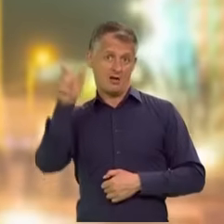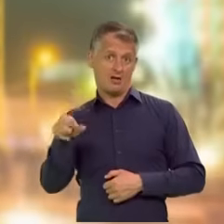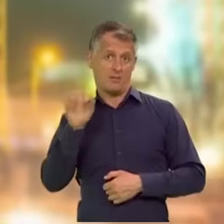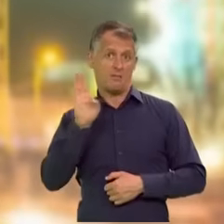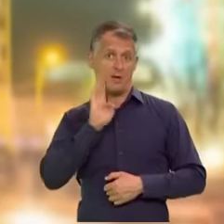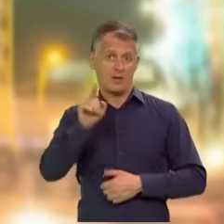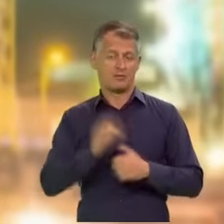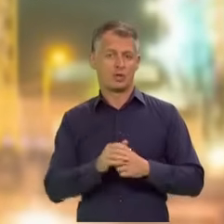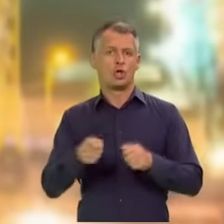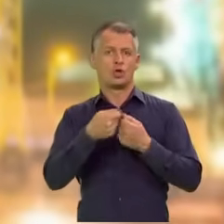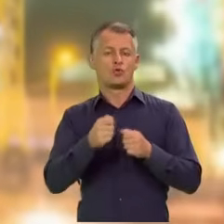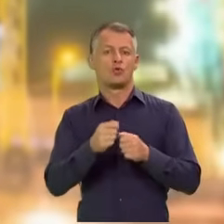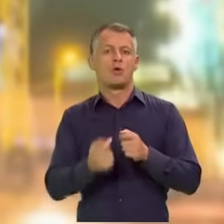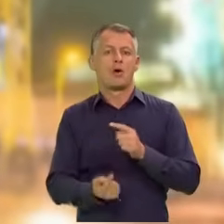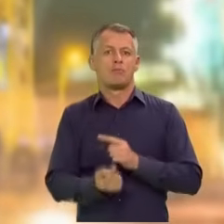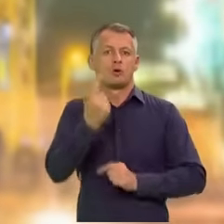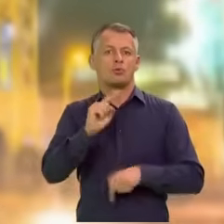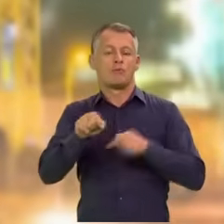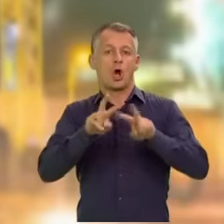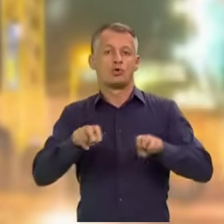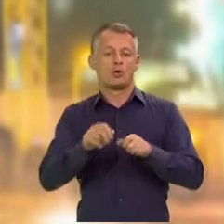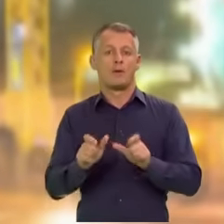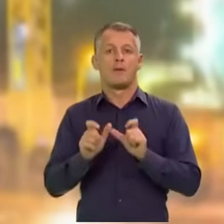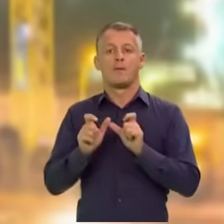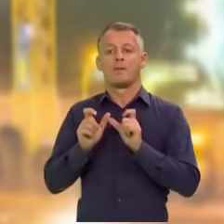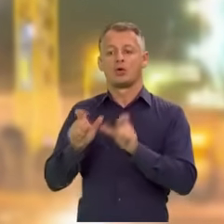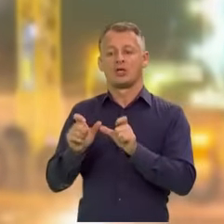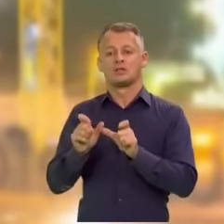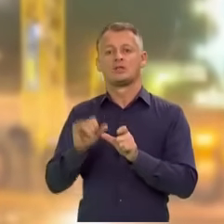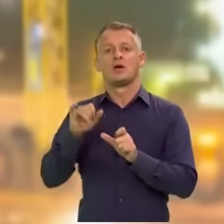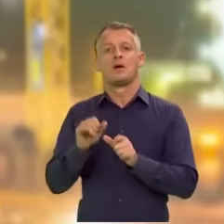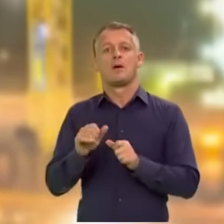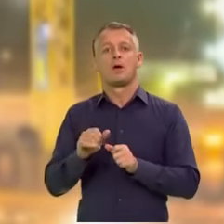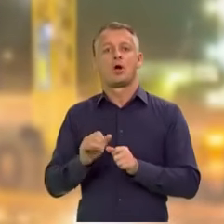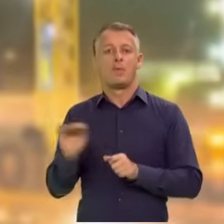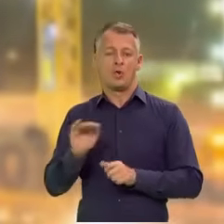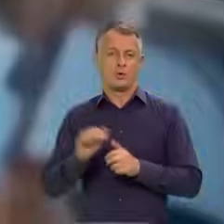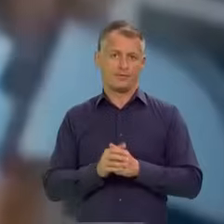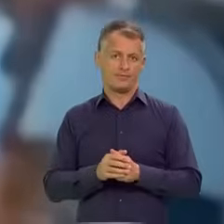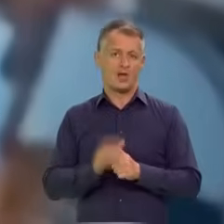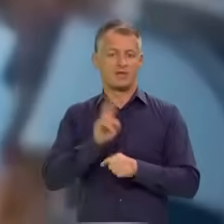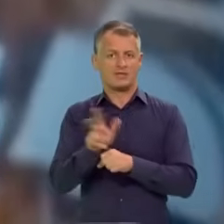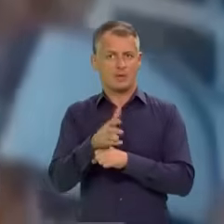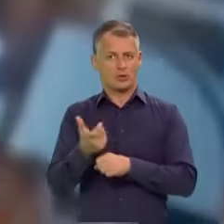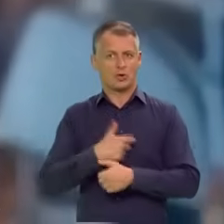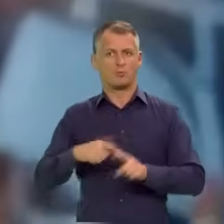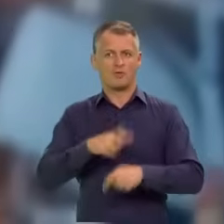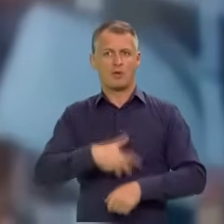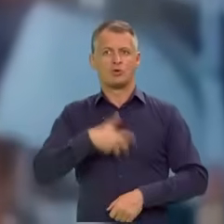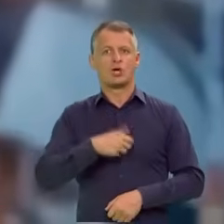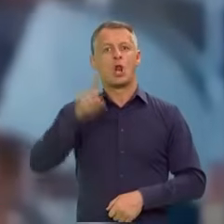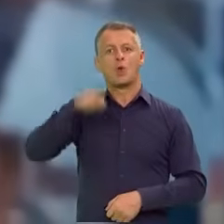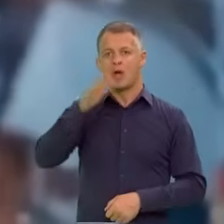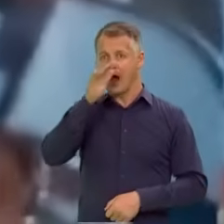ieșit la iveală după un control al DGSPC. Vă avertizez că urmează detalii care vă pot afecta emoțional. În luna